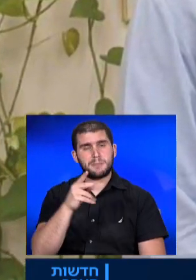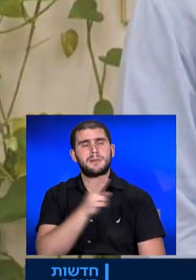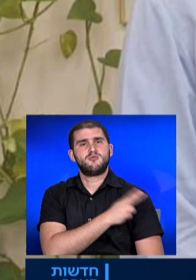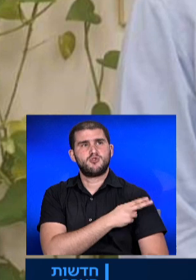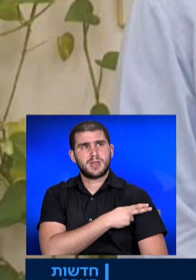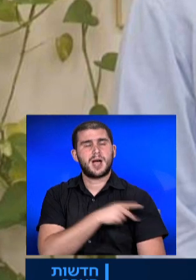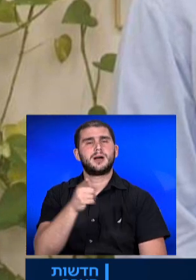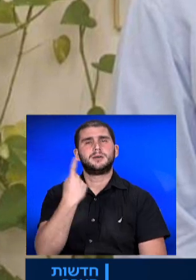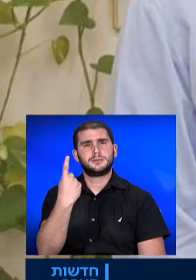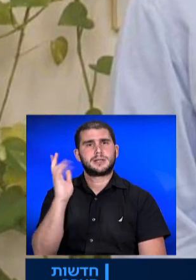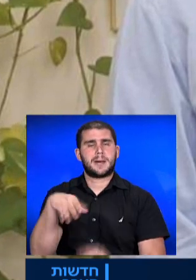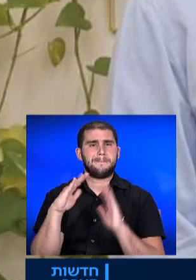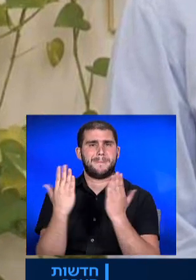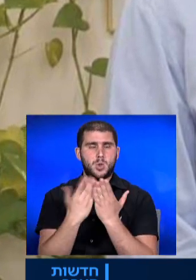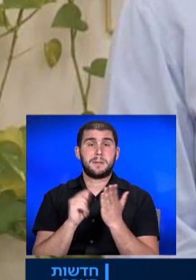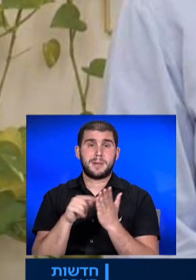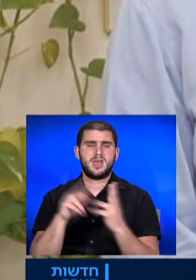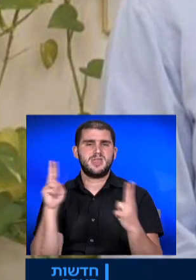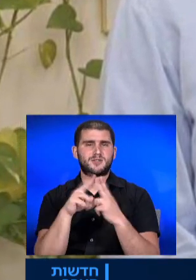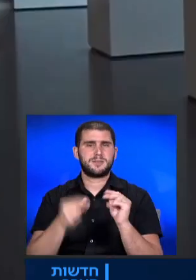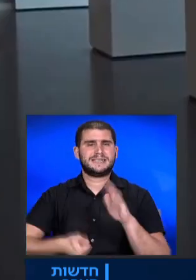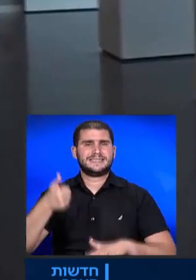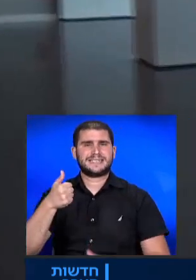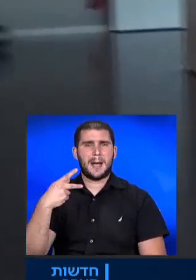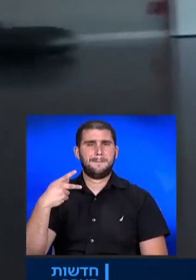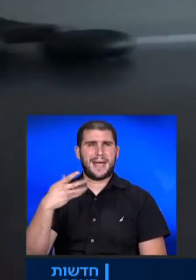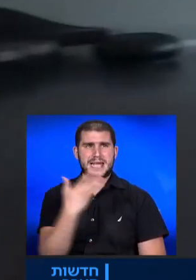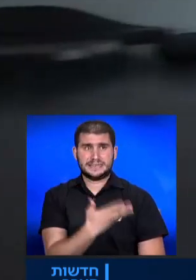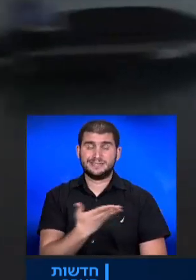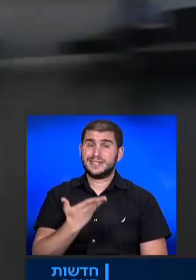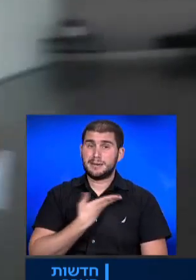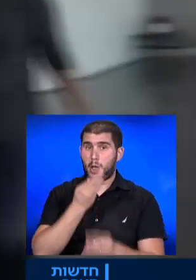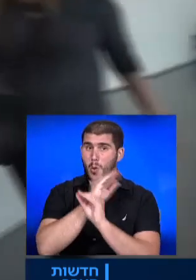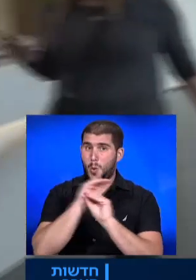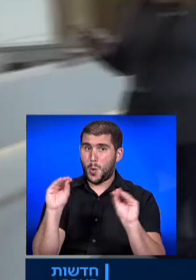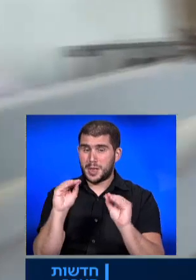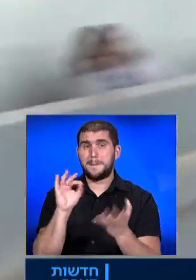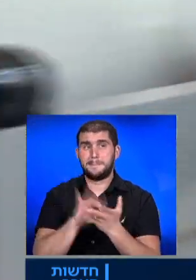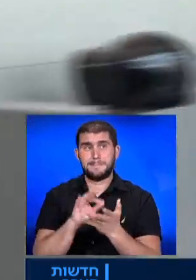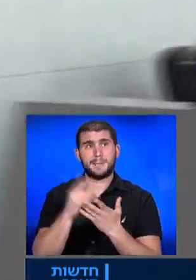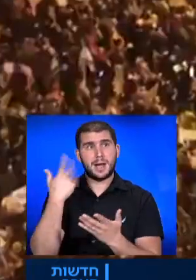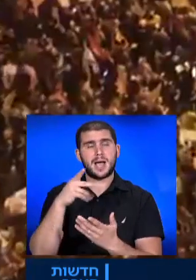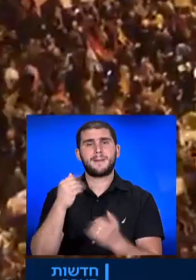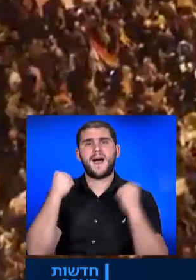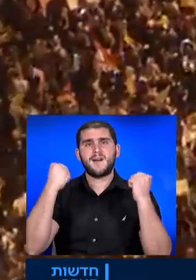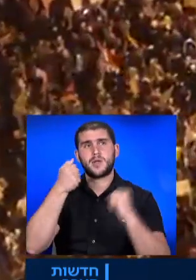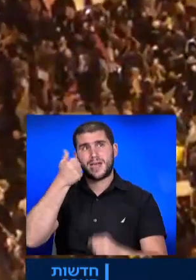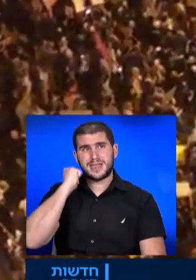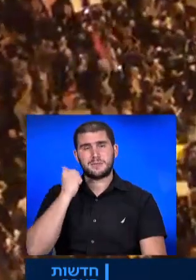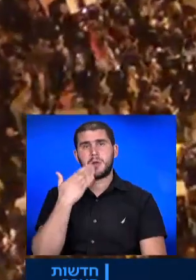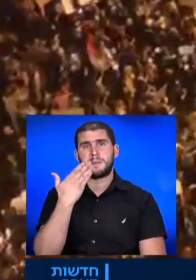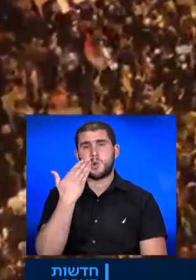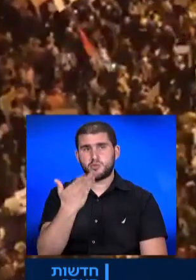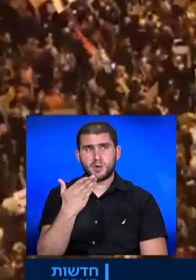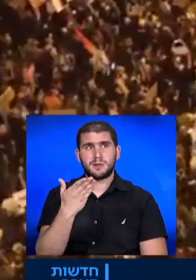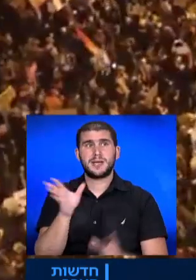ידיד, מצא עצמו בבידוד לאחר שנפגש עם השר פרץ, וקיבל את ההודעה על כך בזמן שנכח בהפגנות אמש בירושלים עם